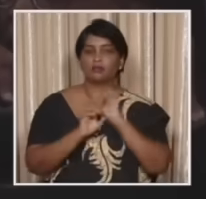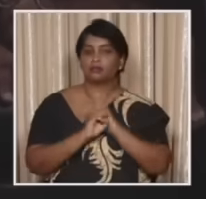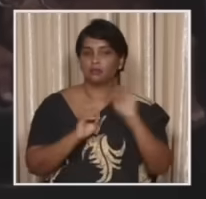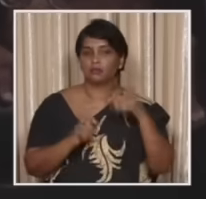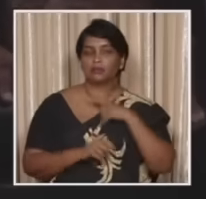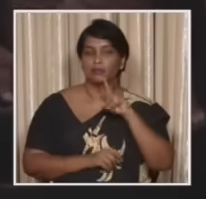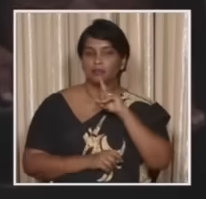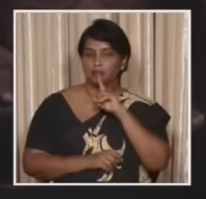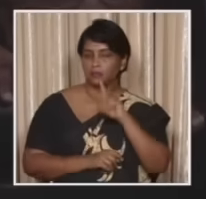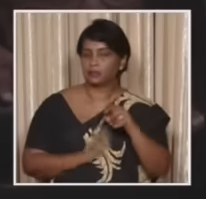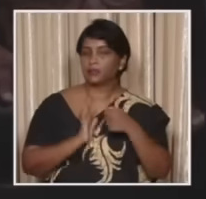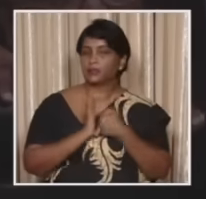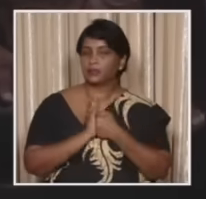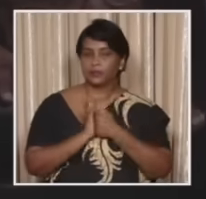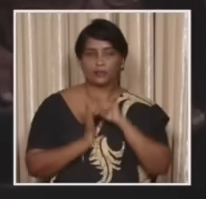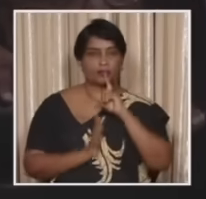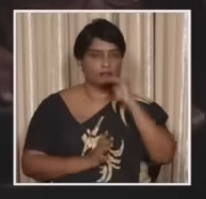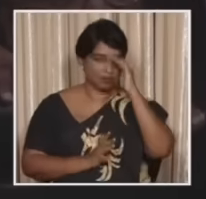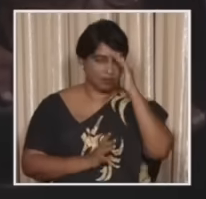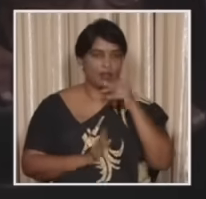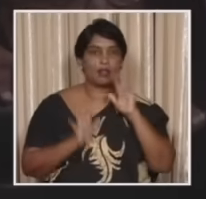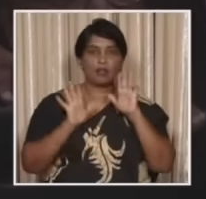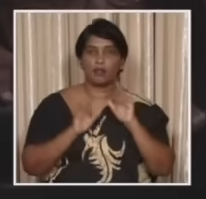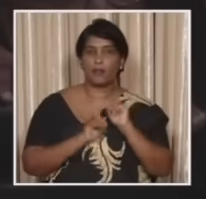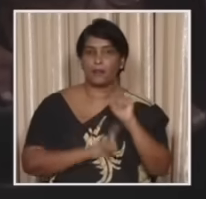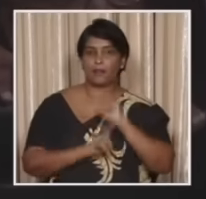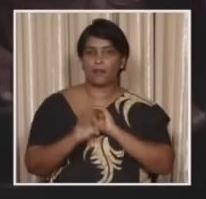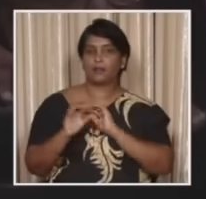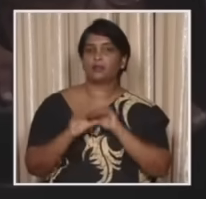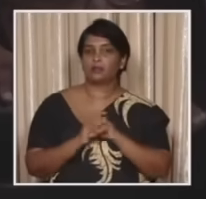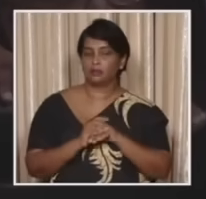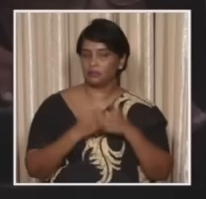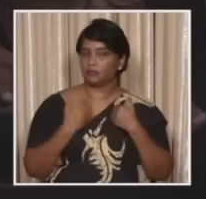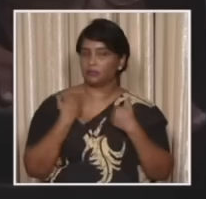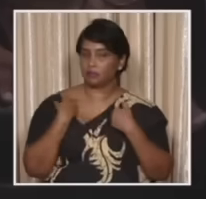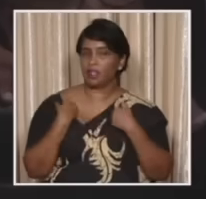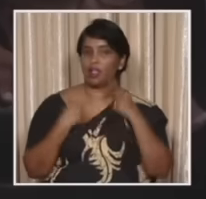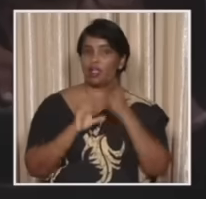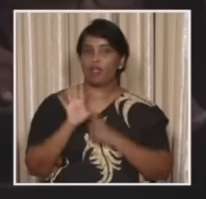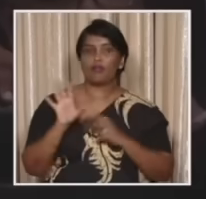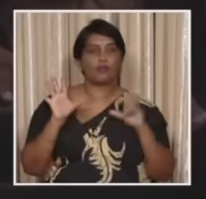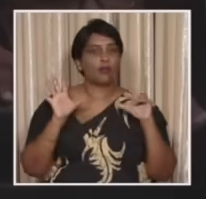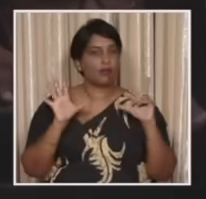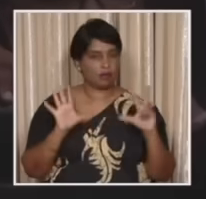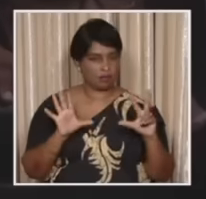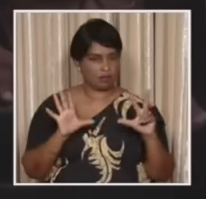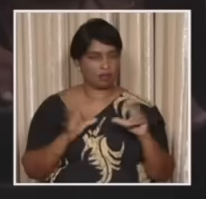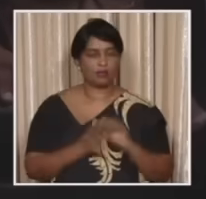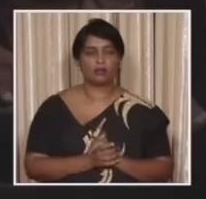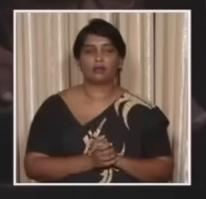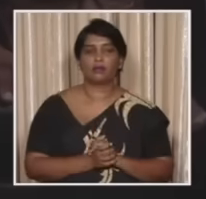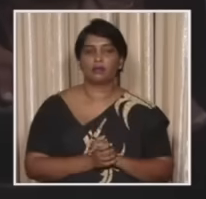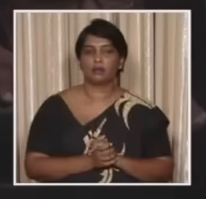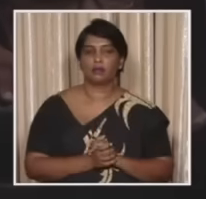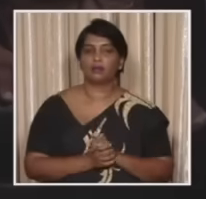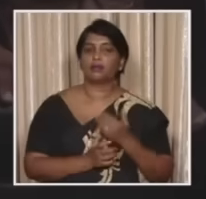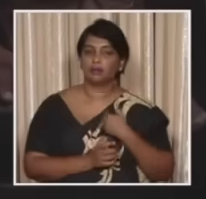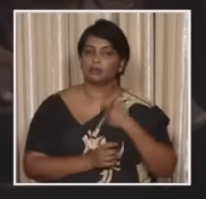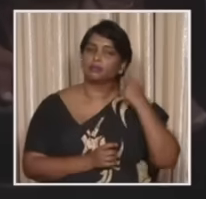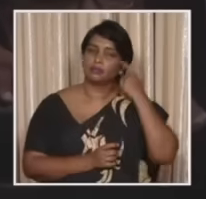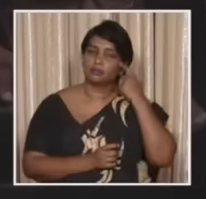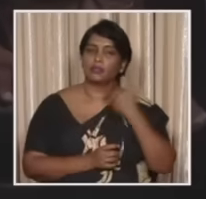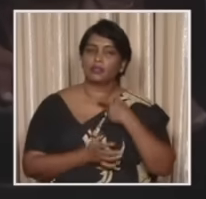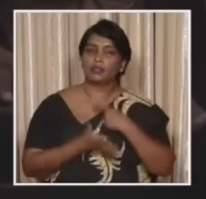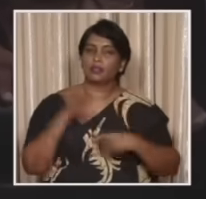මම ඉල්ලීම කරේ ගරු කතානායකතුමනි 9 වෙනි පාර්ලිමේන්තුව නියෝජනය වෙලා දැන් මම අවුරුදු 8 කාසන කාලයක් මම හිතනවා